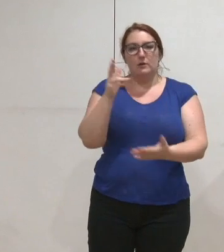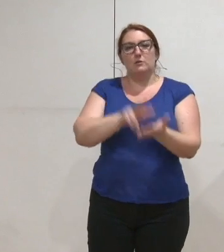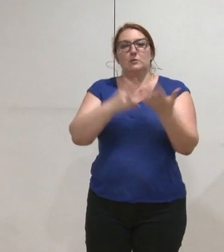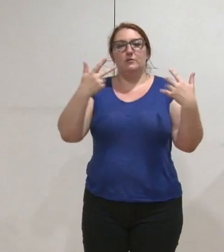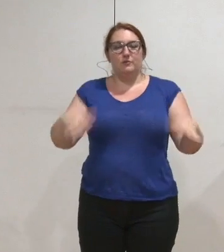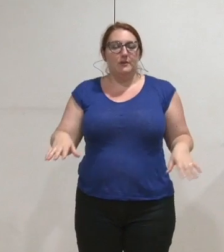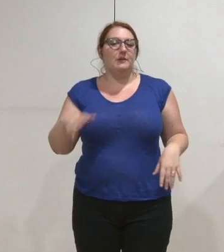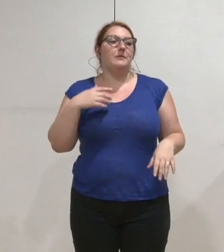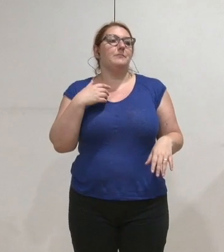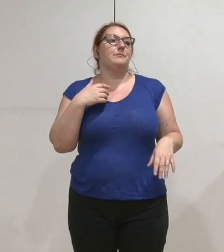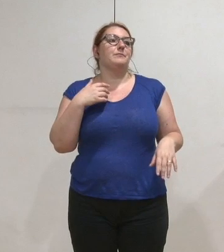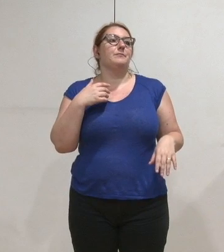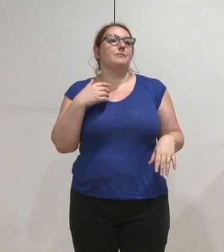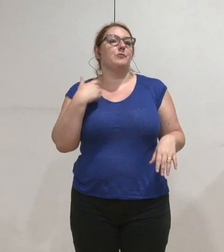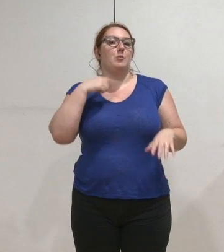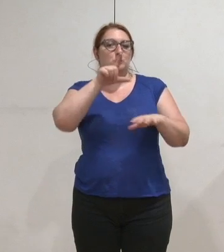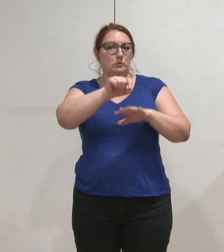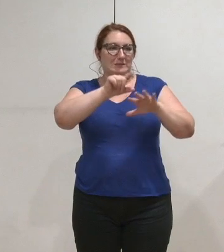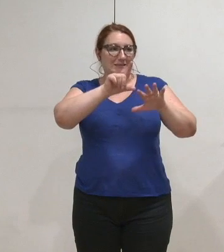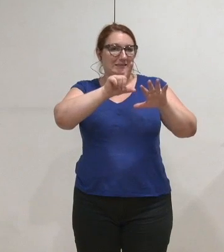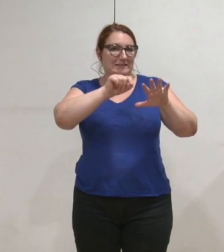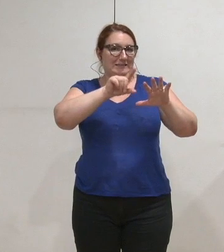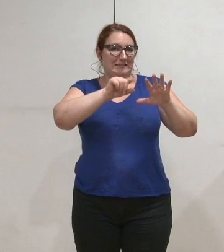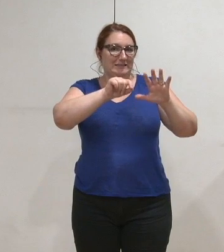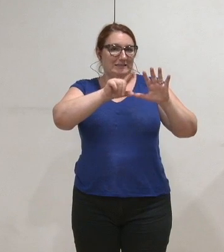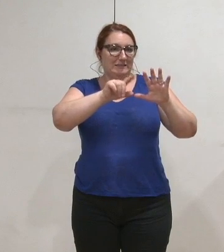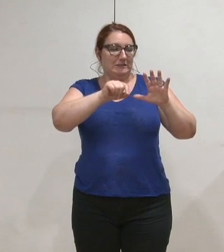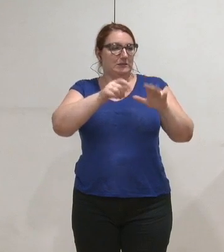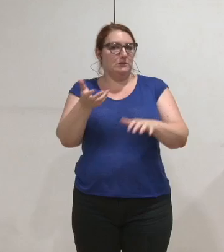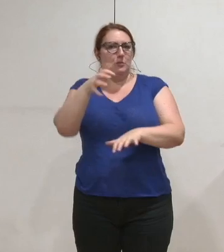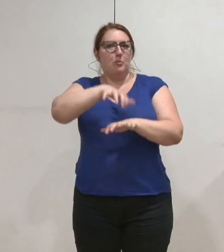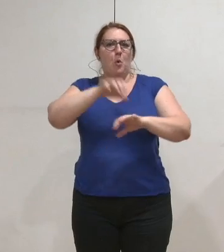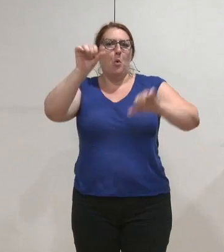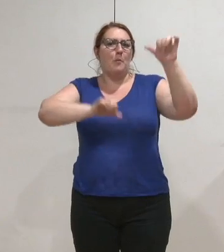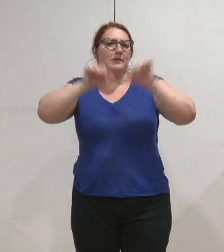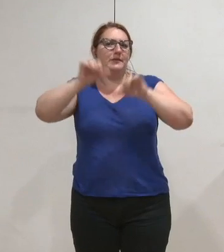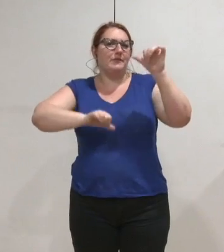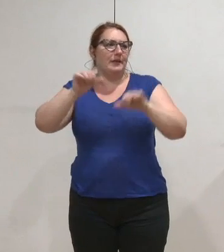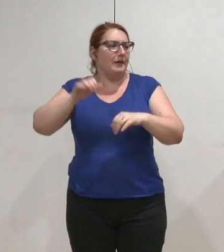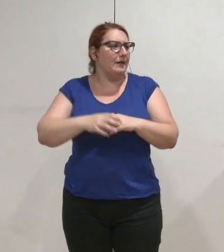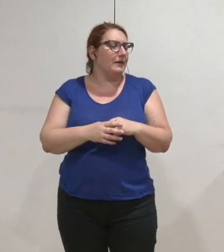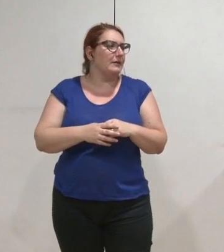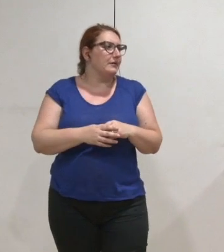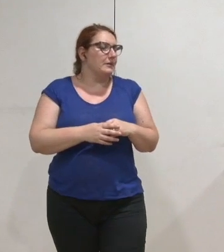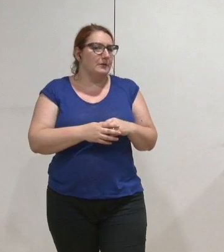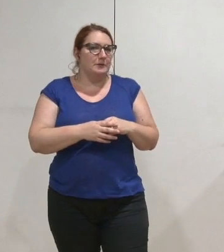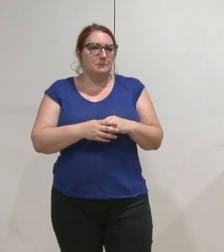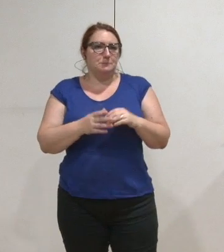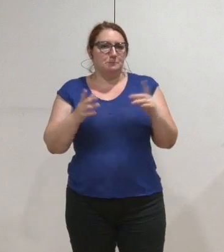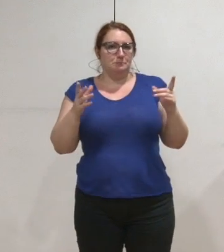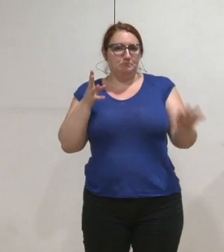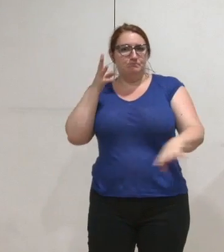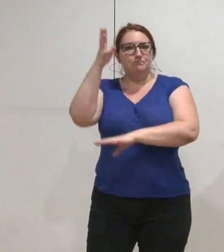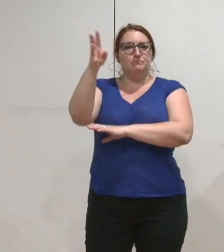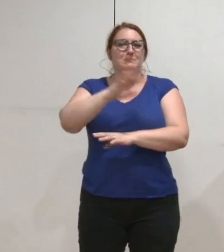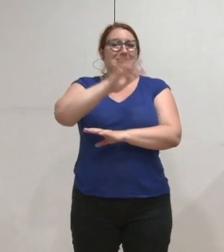la 70 c'est donc des que de projet pôle de compétitivité la les projets du